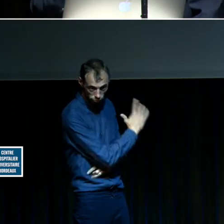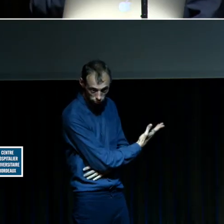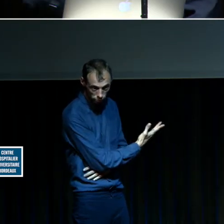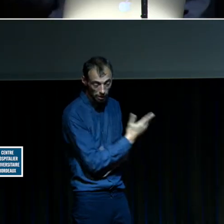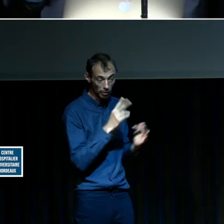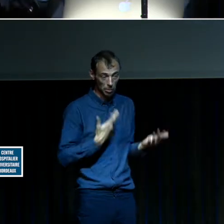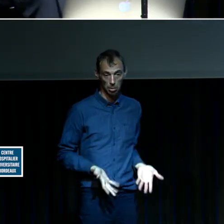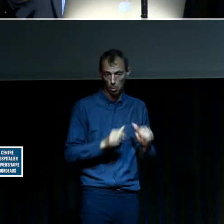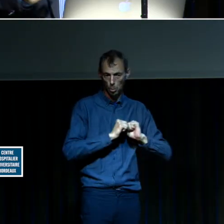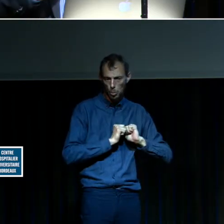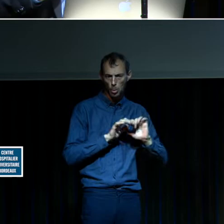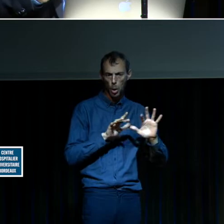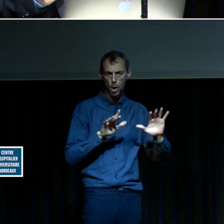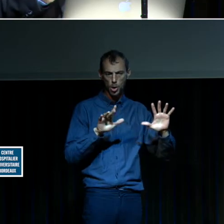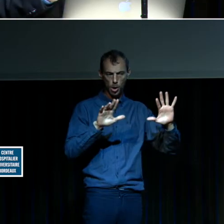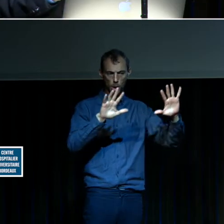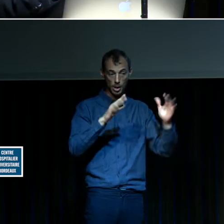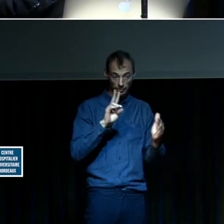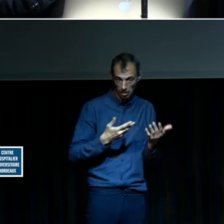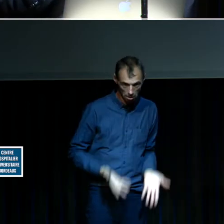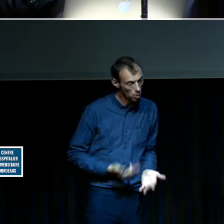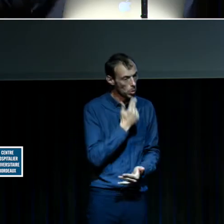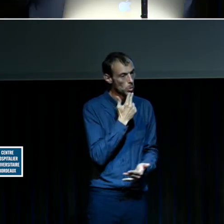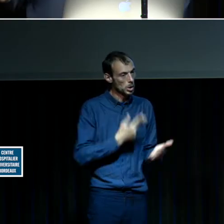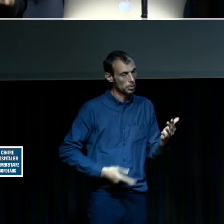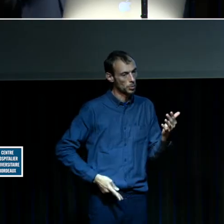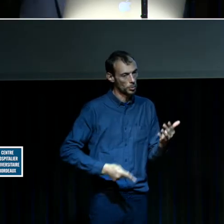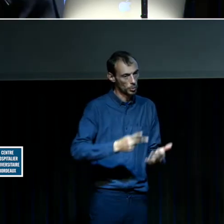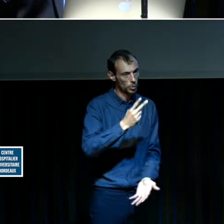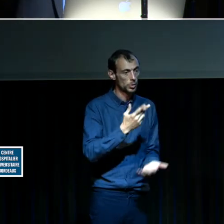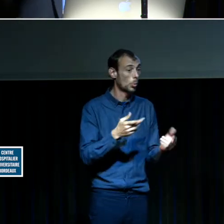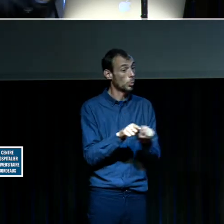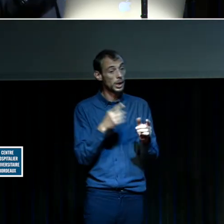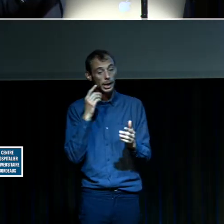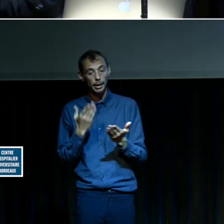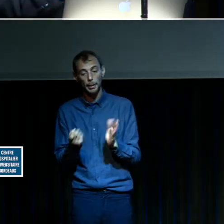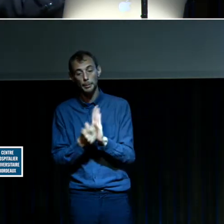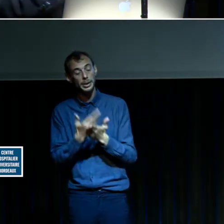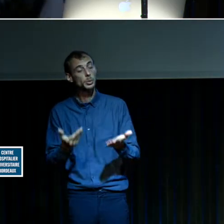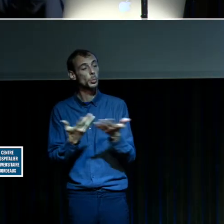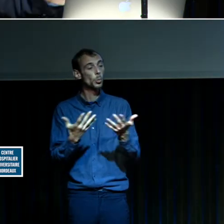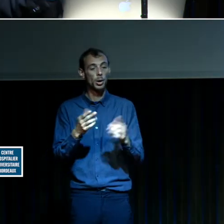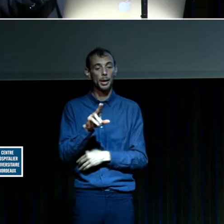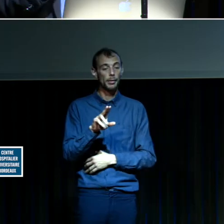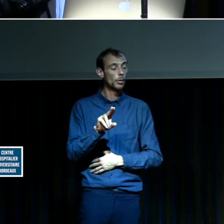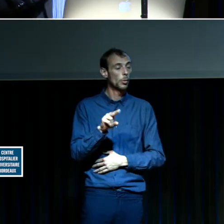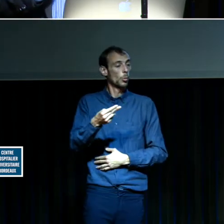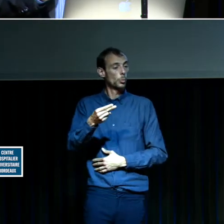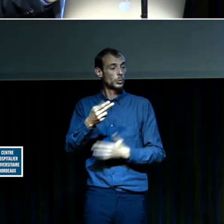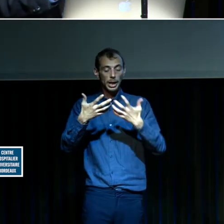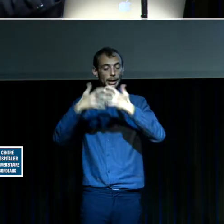actuelle, on l'utilise de plus en plus, y compris pour seconder des collègues dans des unités neurovasculaires. C'est en particulier vrai à